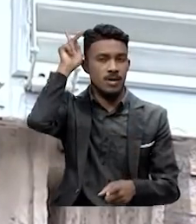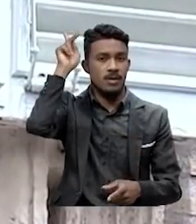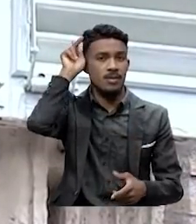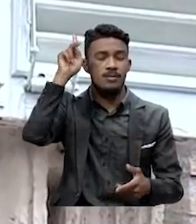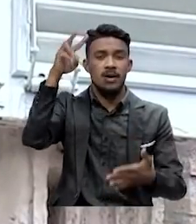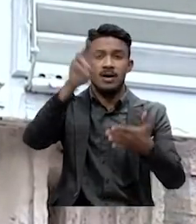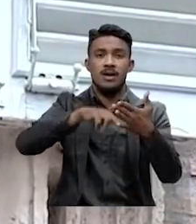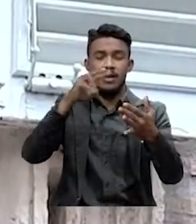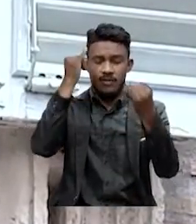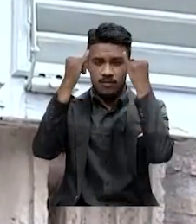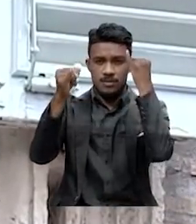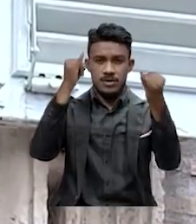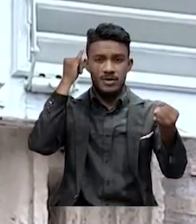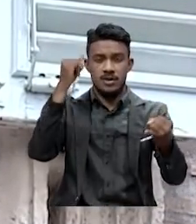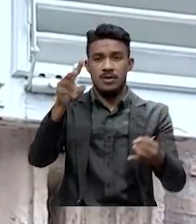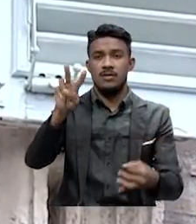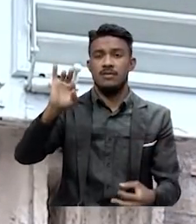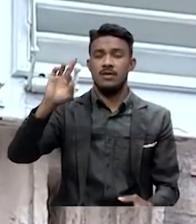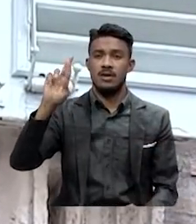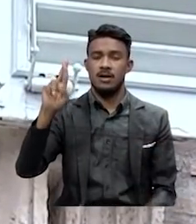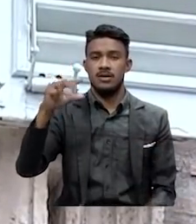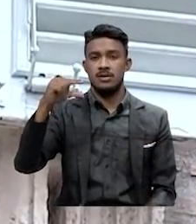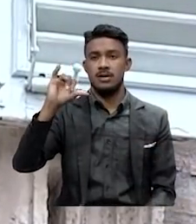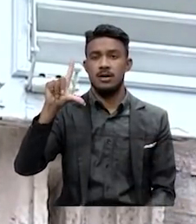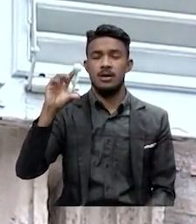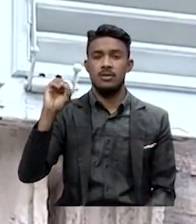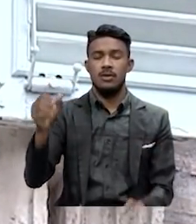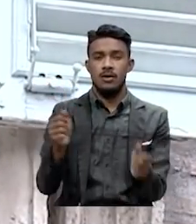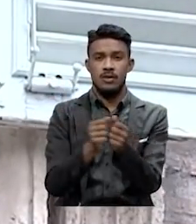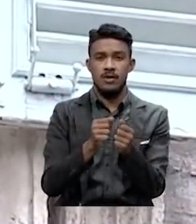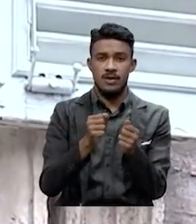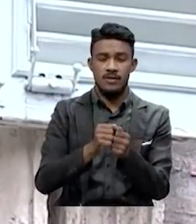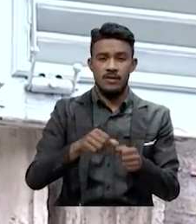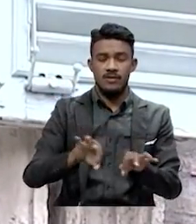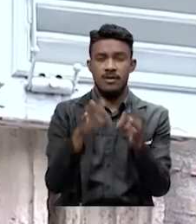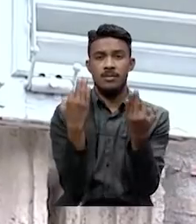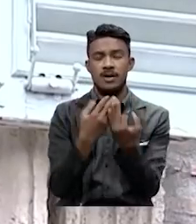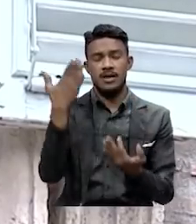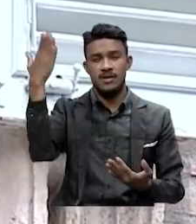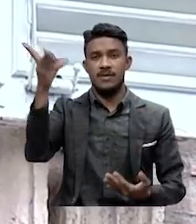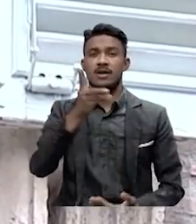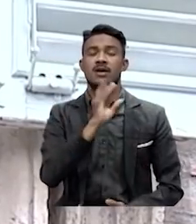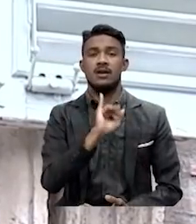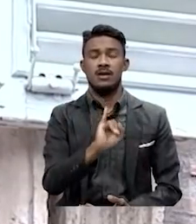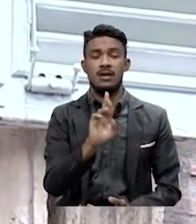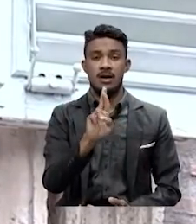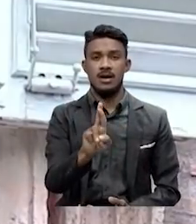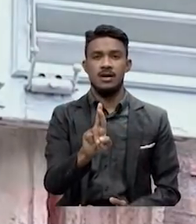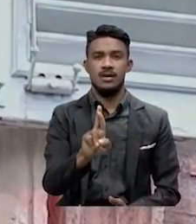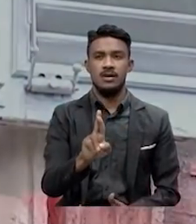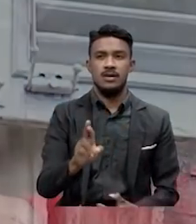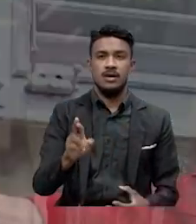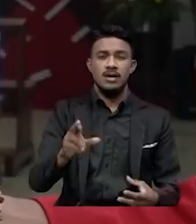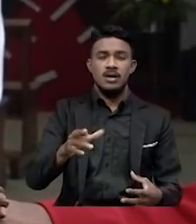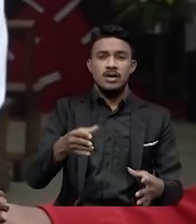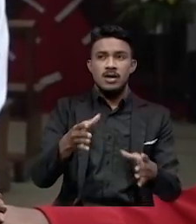ne, Dom Virgílio honine família sira iha heladare. Fila husi dara fosai kareta husi mu